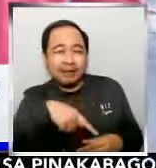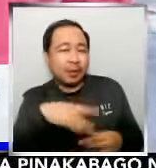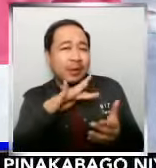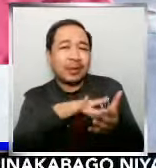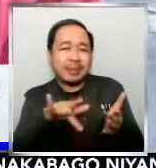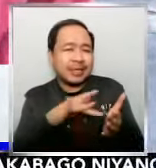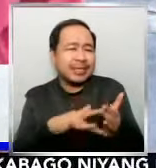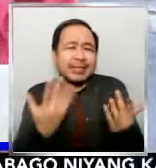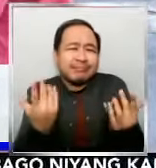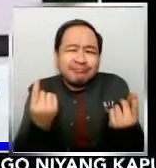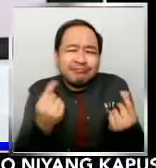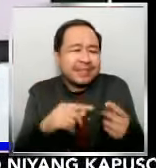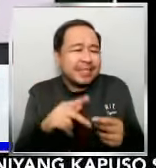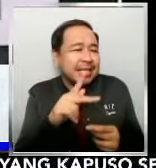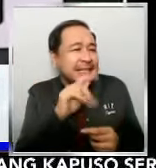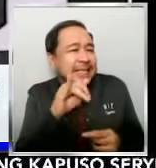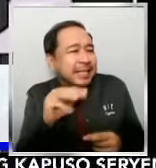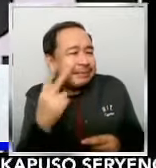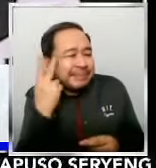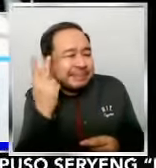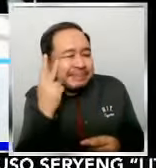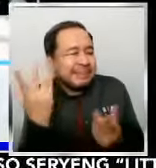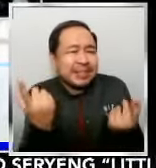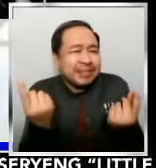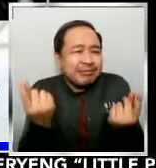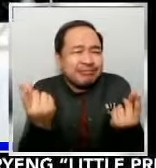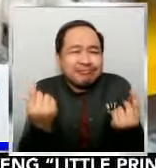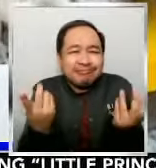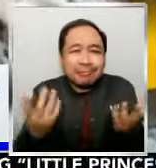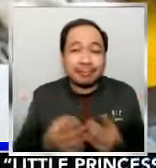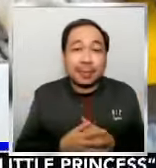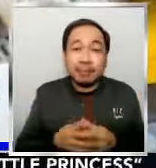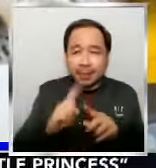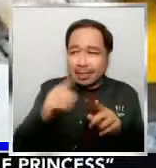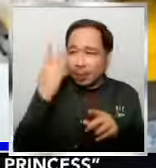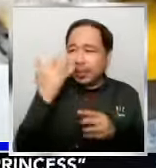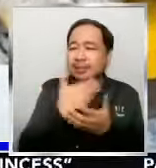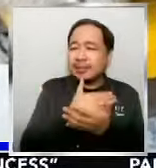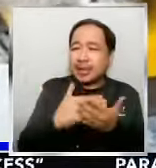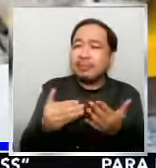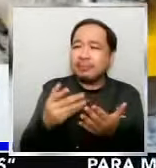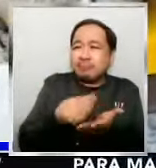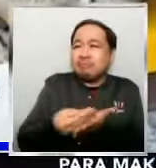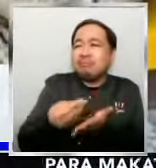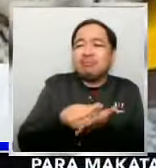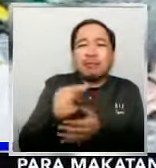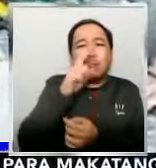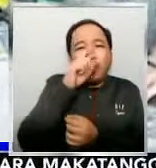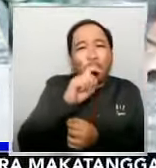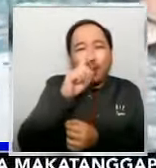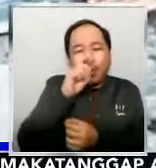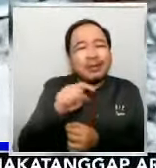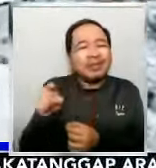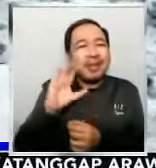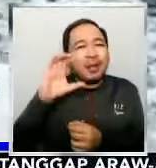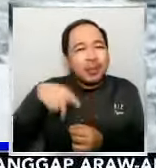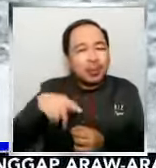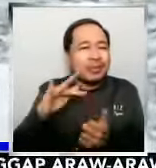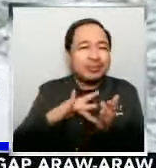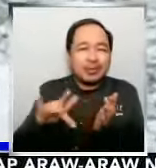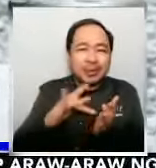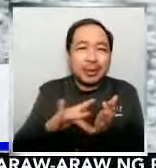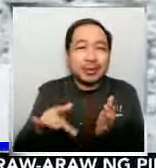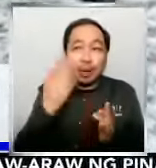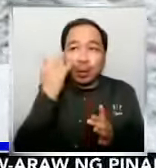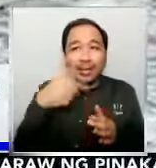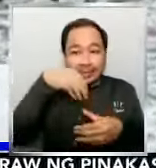Kuya Kim! Ano na? Pero bakit may ilang mga bumibili online ng mga luma at kahit pa yung mga sirasirang gadgets? Ang mga pyesa kasi nito, alam